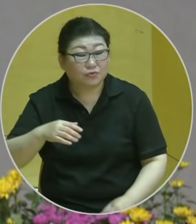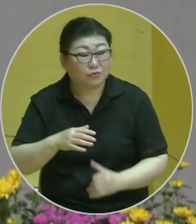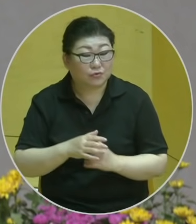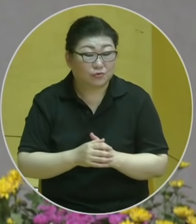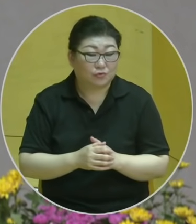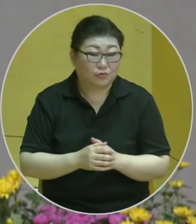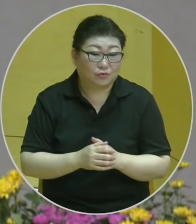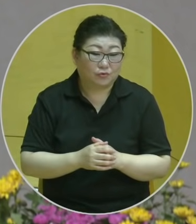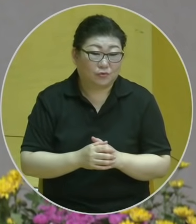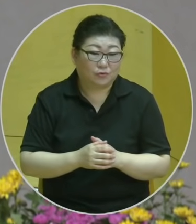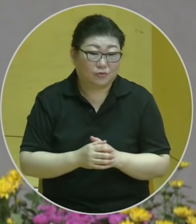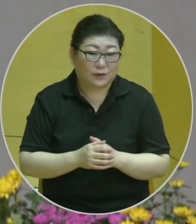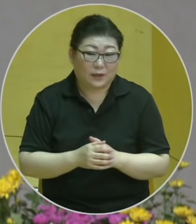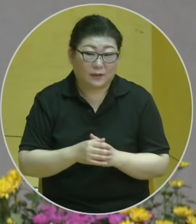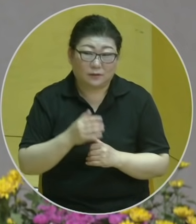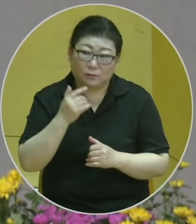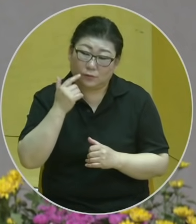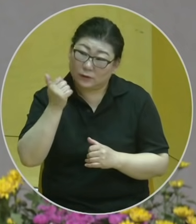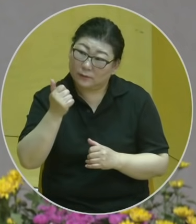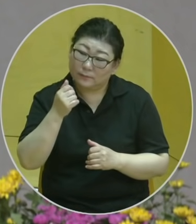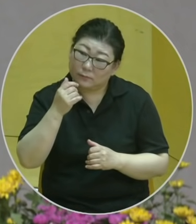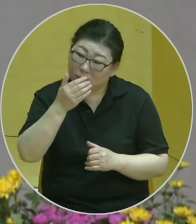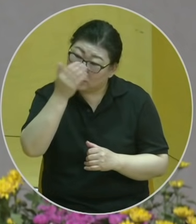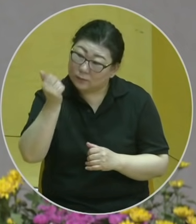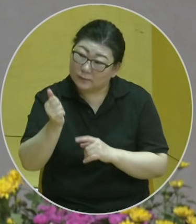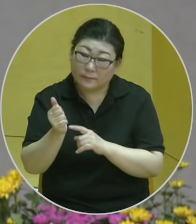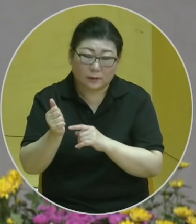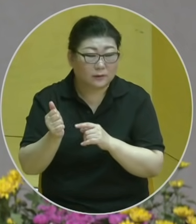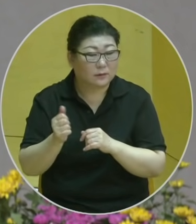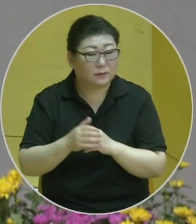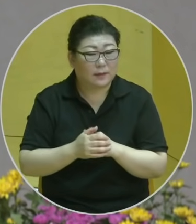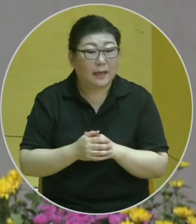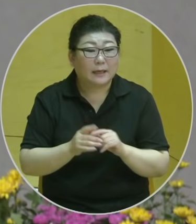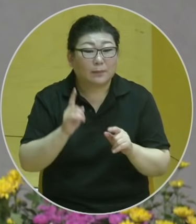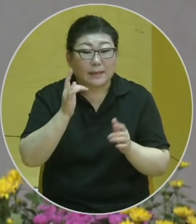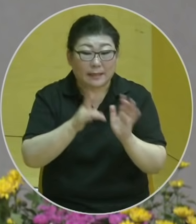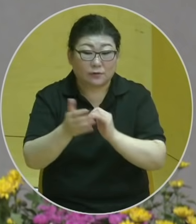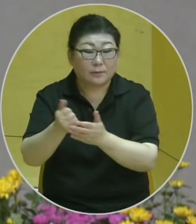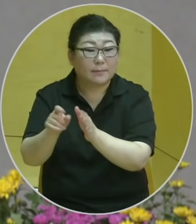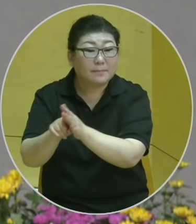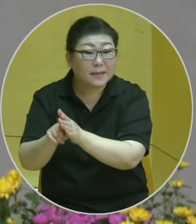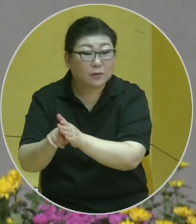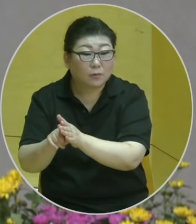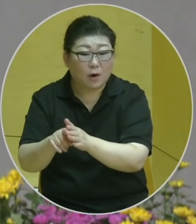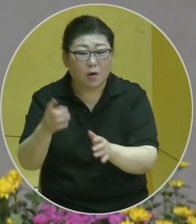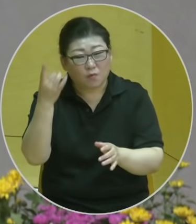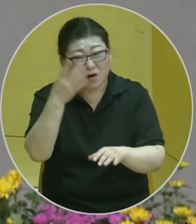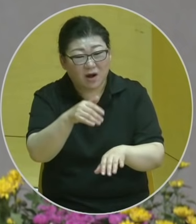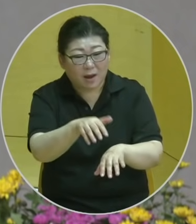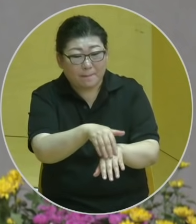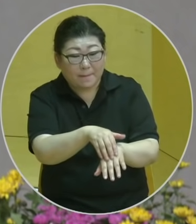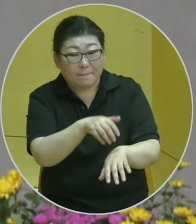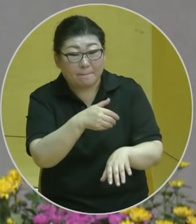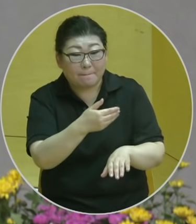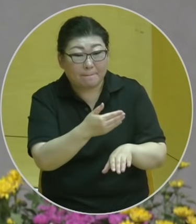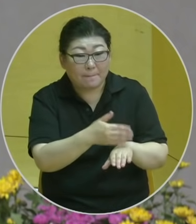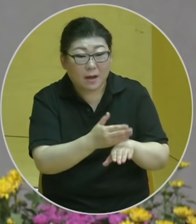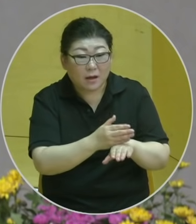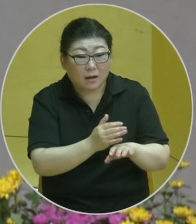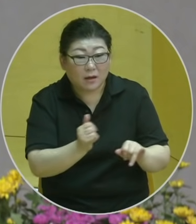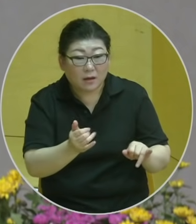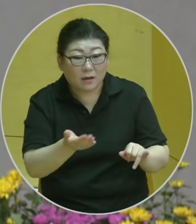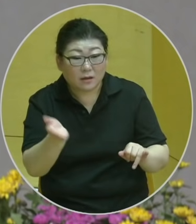부고장 다 돌렸다고 하지 않습니까? 우리 교회 장로님 중에서도 예수 믿고 은혜 받고 부고장을 다 돌린 분도